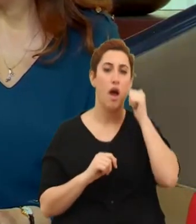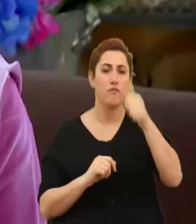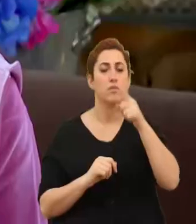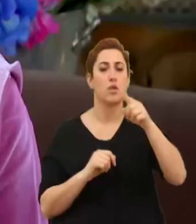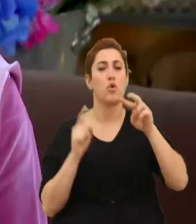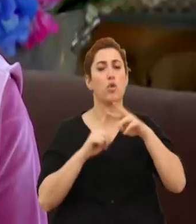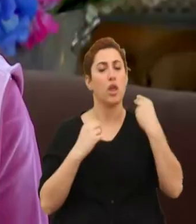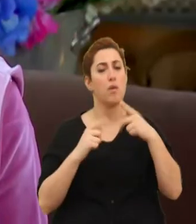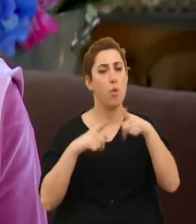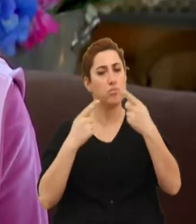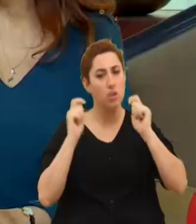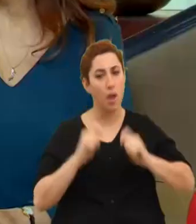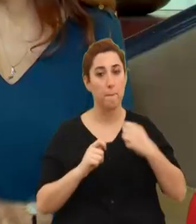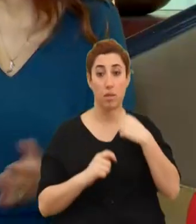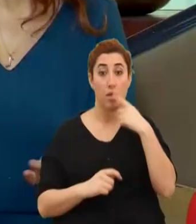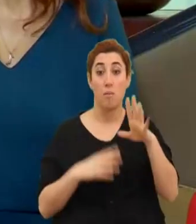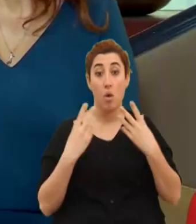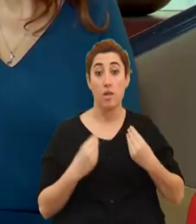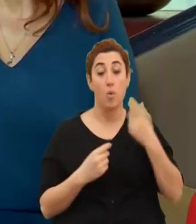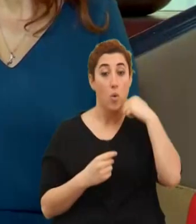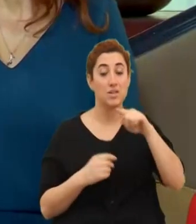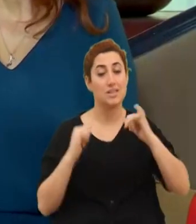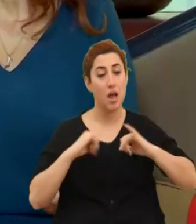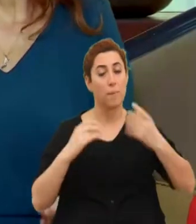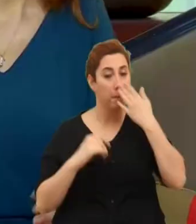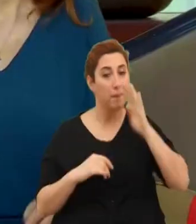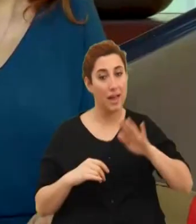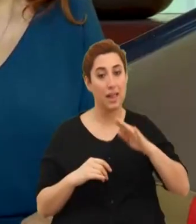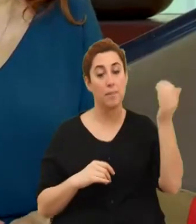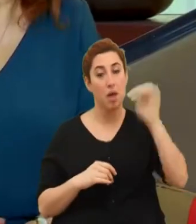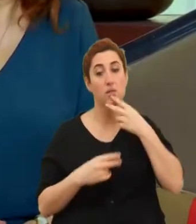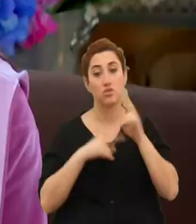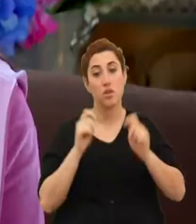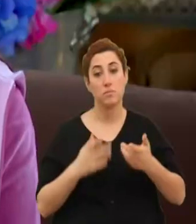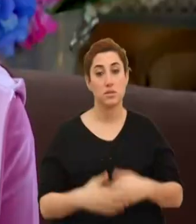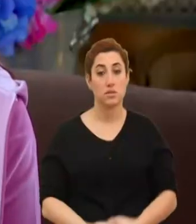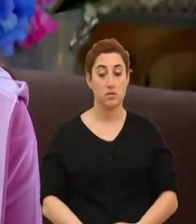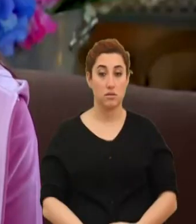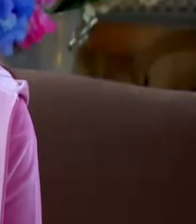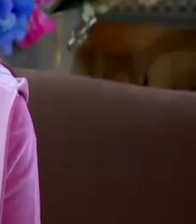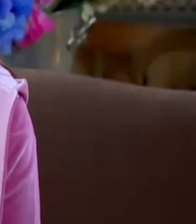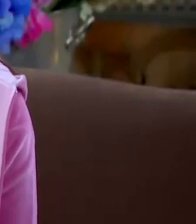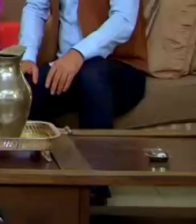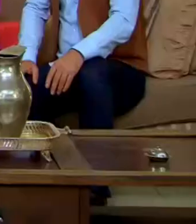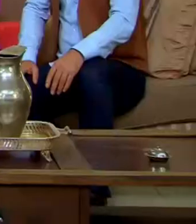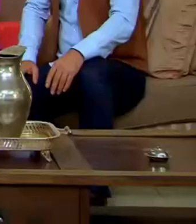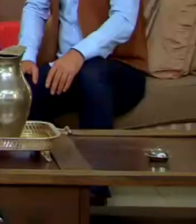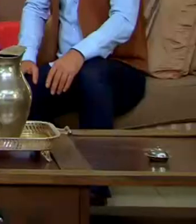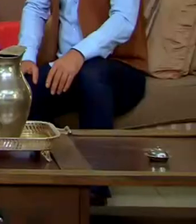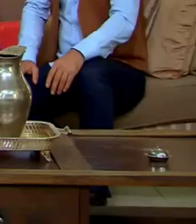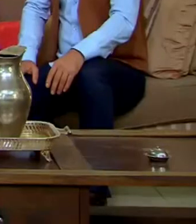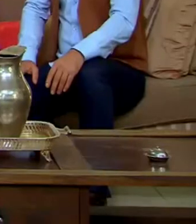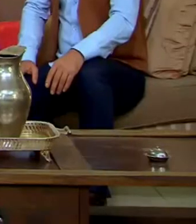sana Nurhan, iyi ki böyle bir şey yapmışsın da diyebiliriz. Onun için sakince bekleyelim, gelsin açıklasın. Herkes rahatladı, derin bir nefes